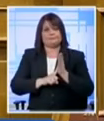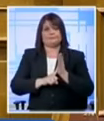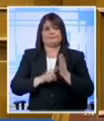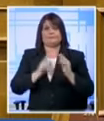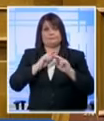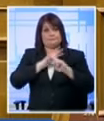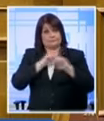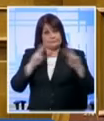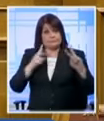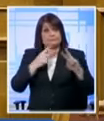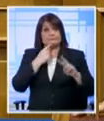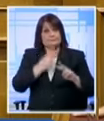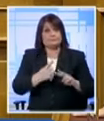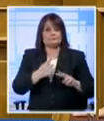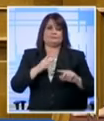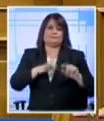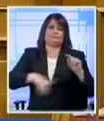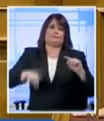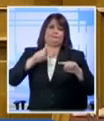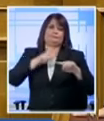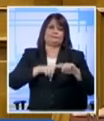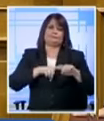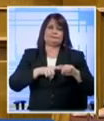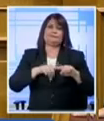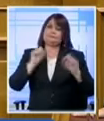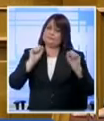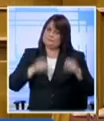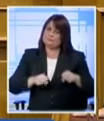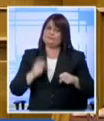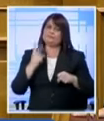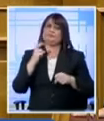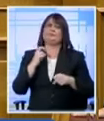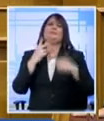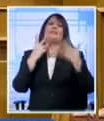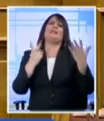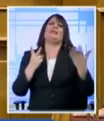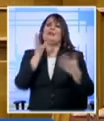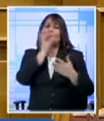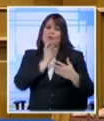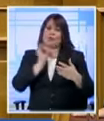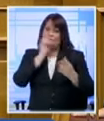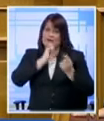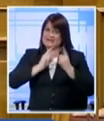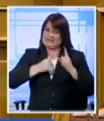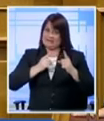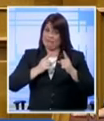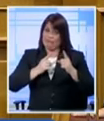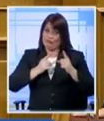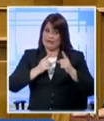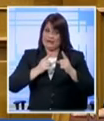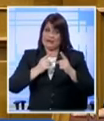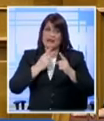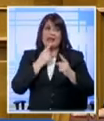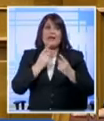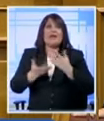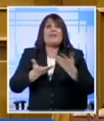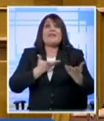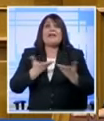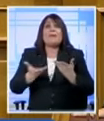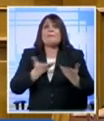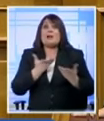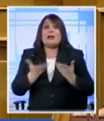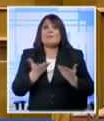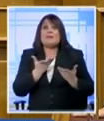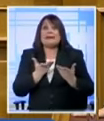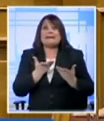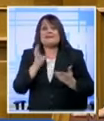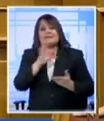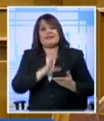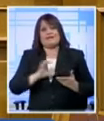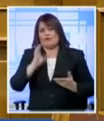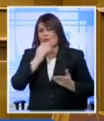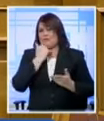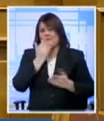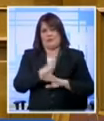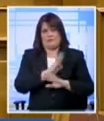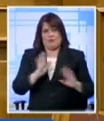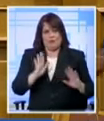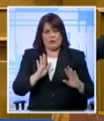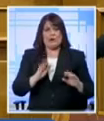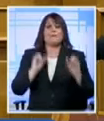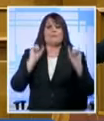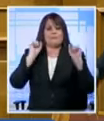στον ελληνικό λαό. Ναι, η συμφωνία της 27ης Οκτωβρίου δεν είναι διαπραγματεύσιμη από κανέναν Ευρωπαίο.